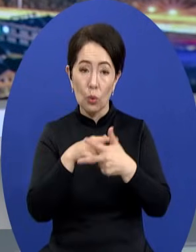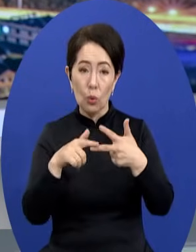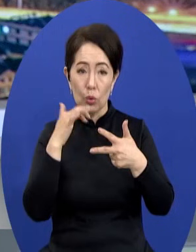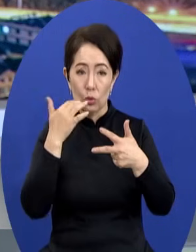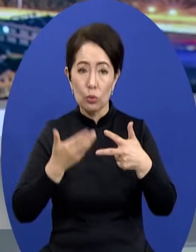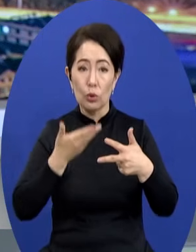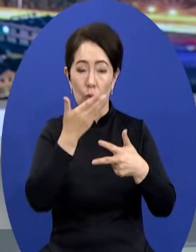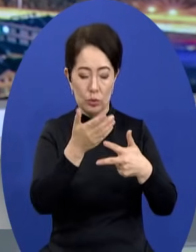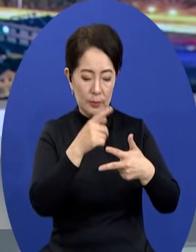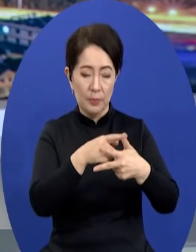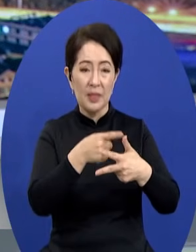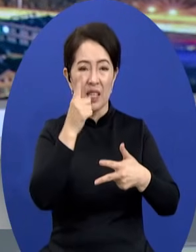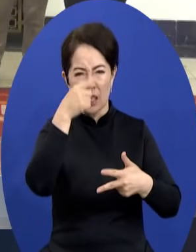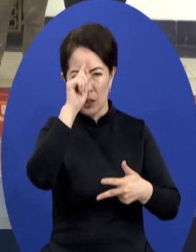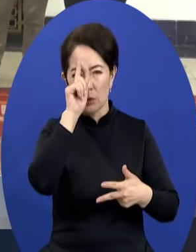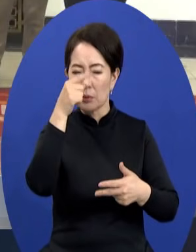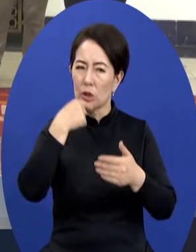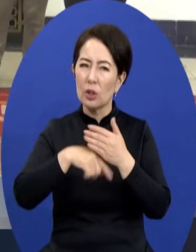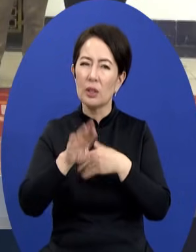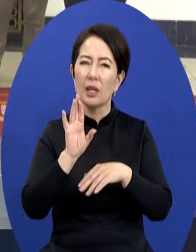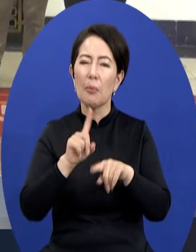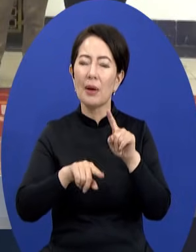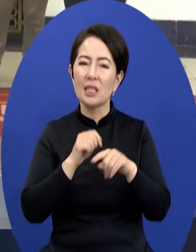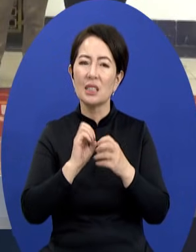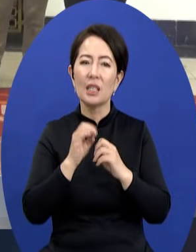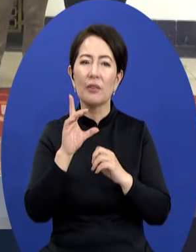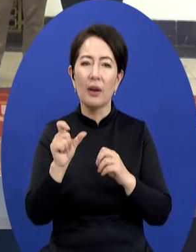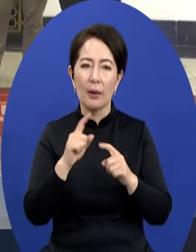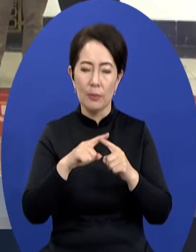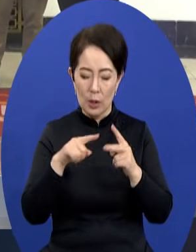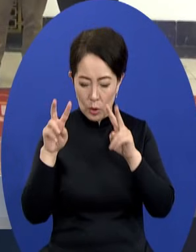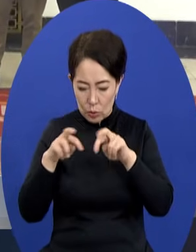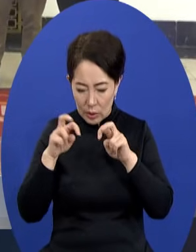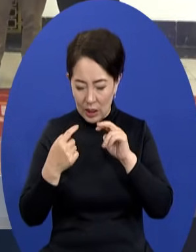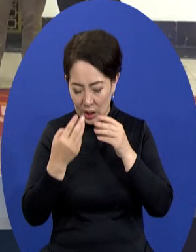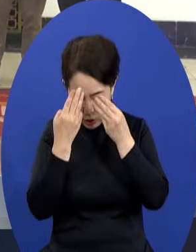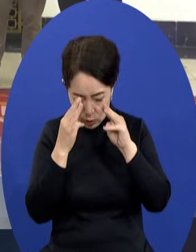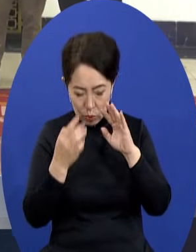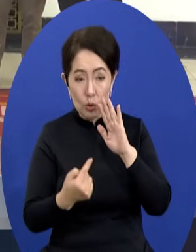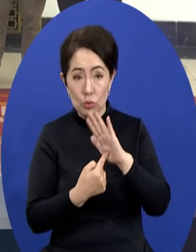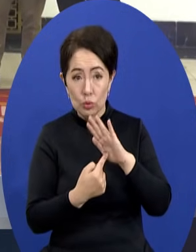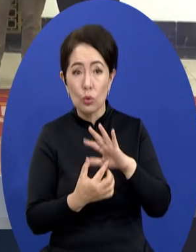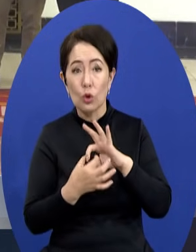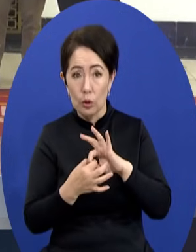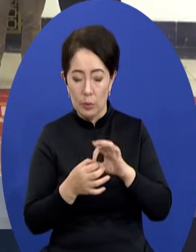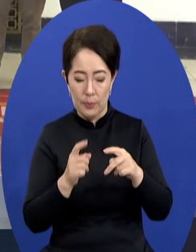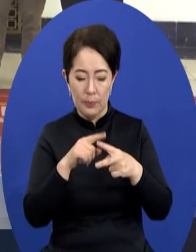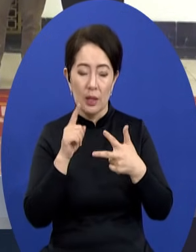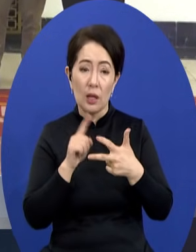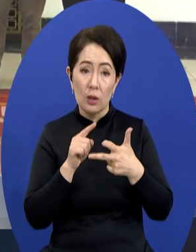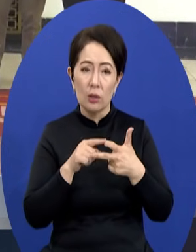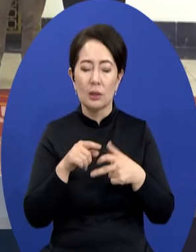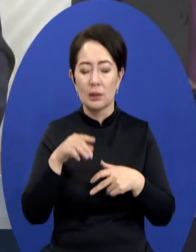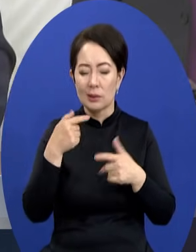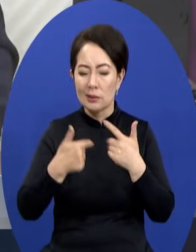Нэгдүгээрт, эрүүл мэндийн салбарт ямар арга хэмжээ авч хэрэгжүүлэх вэ? Судалгаа, шинжилгээ ухаан дээр суурилсан байх хэрэгтэй байна. Хоёрдугаарт, татвар улсын төсвийн